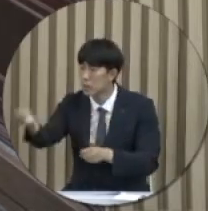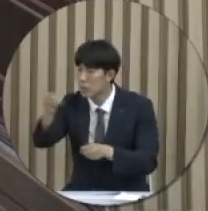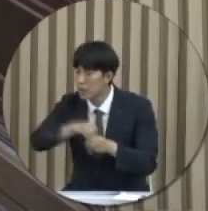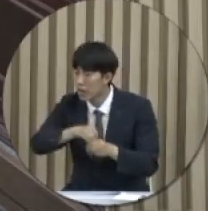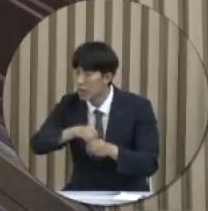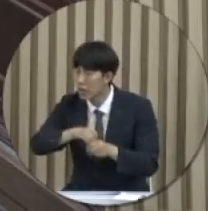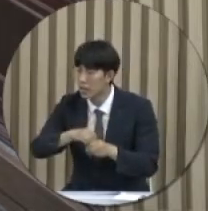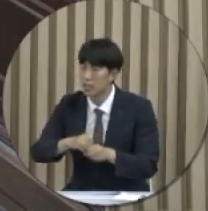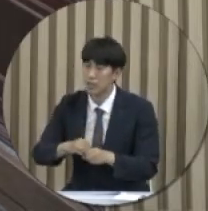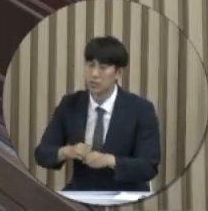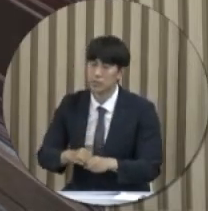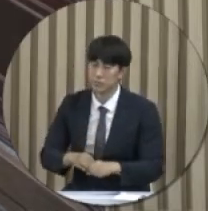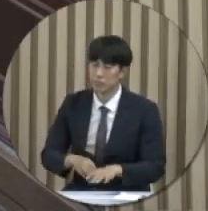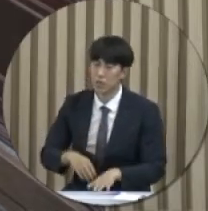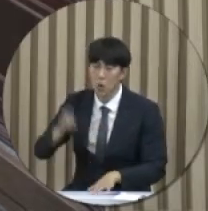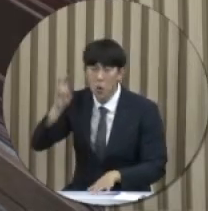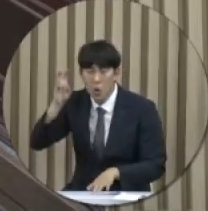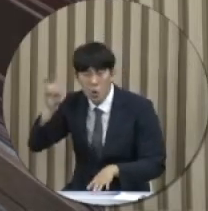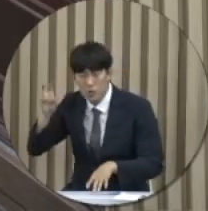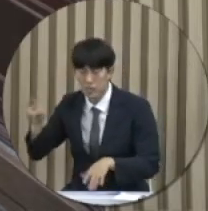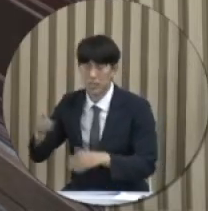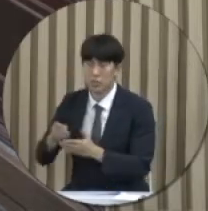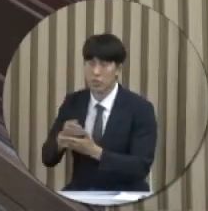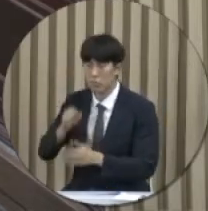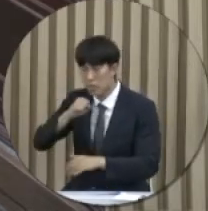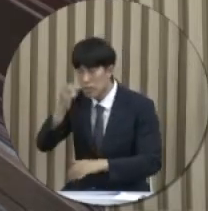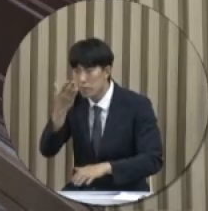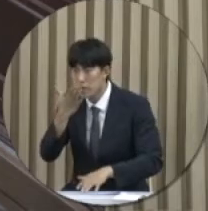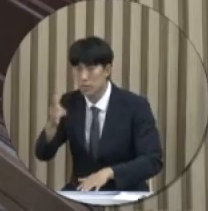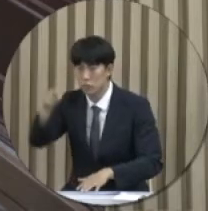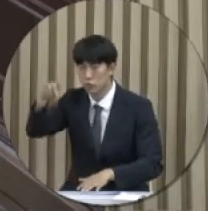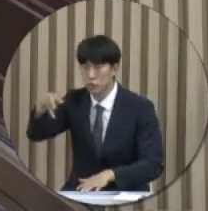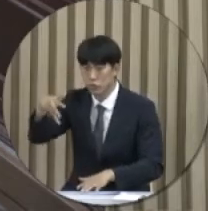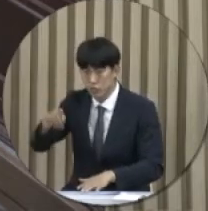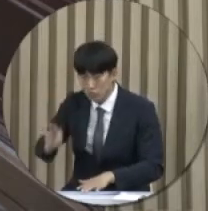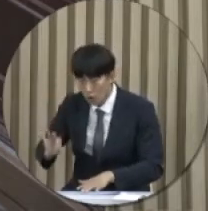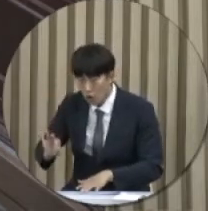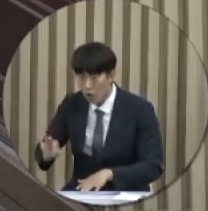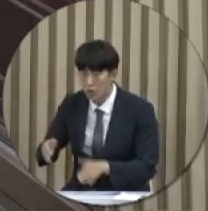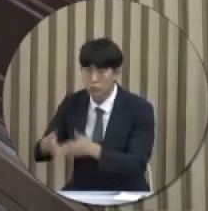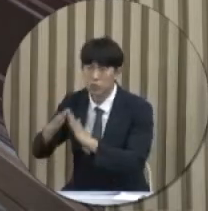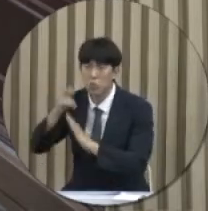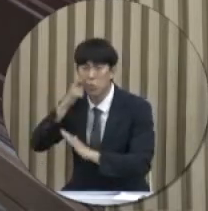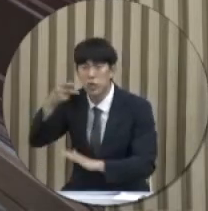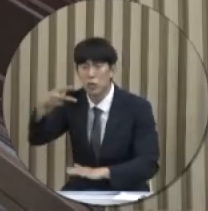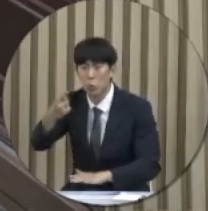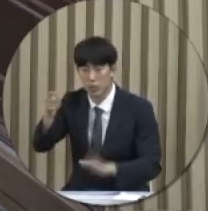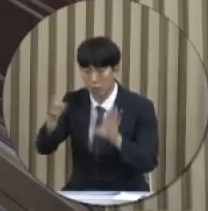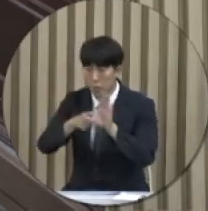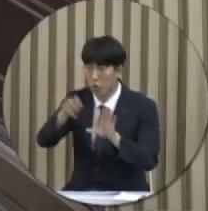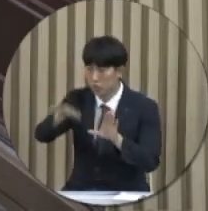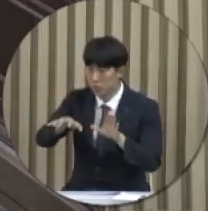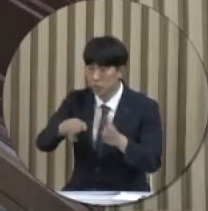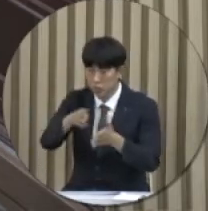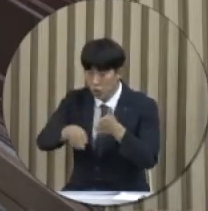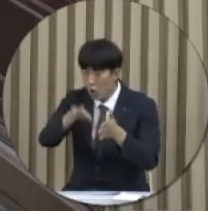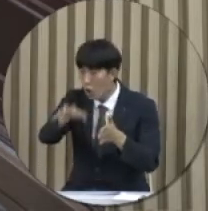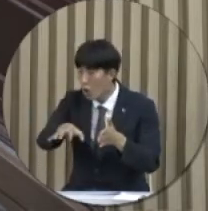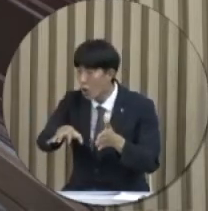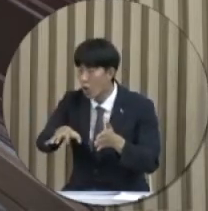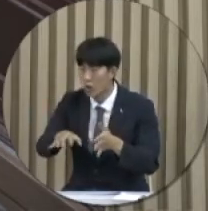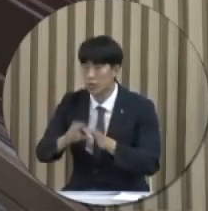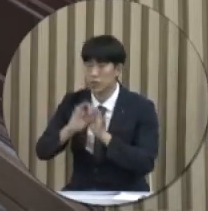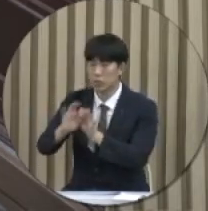가정 속에서 구청제가 생긴다면을 떠나서 구청제가 안 생기더라도 이 병점역을 포함해서